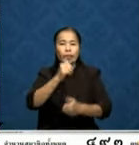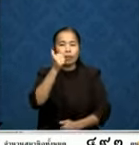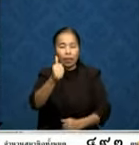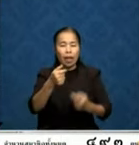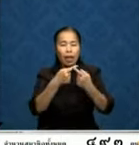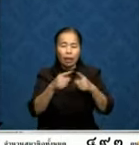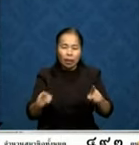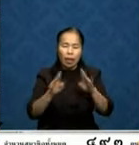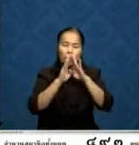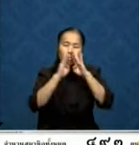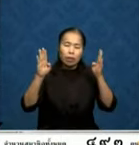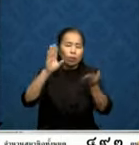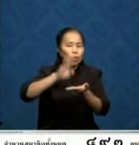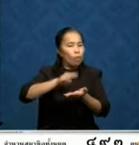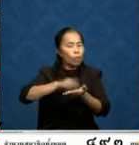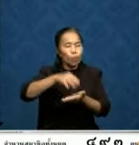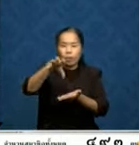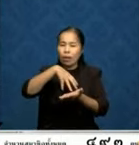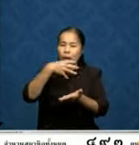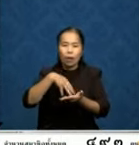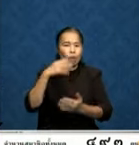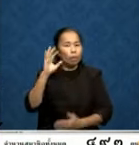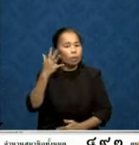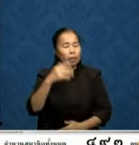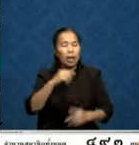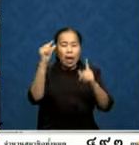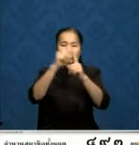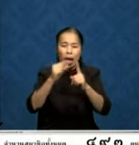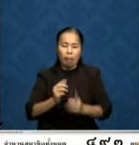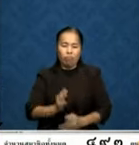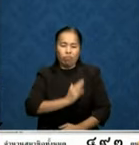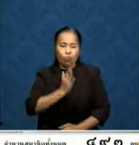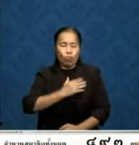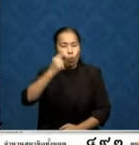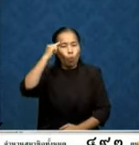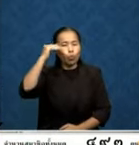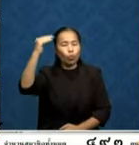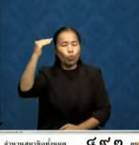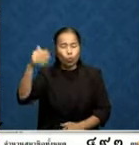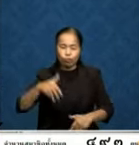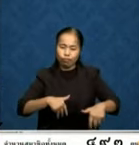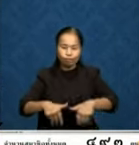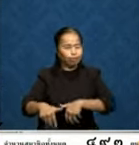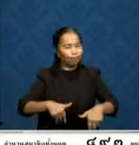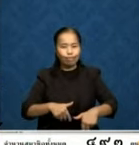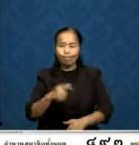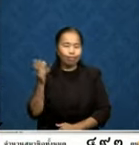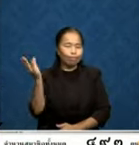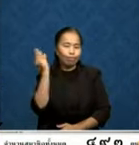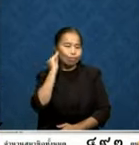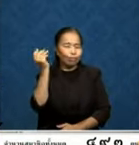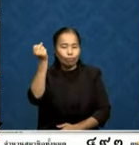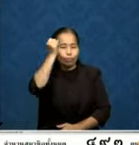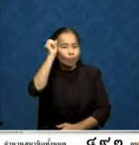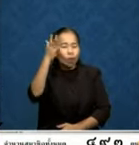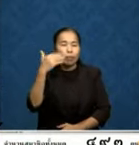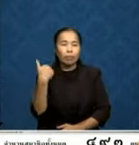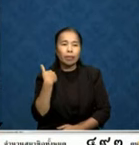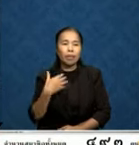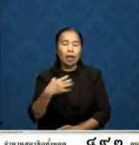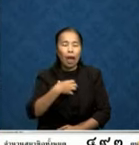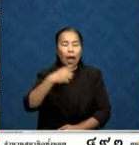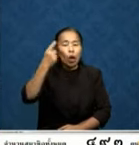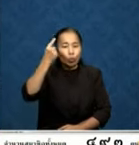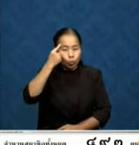การเปิดเผยของท่านก็ต้องพร้อมที่จะชี้แจงต่อพี่น้องประชาชนผมอยากทราบเรื่